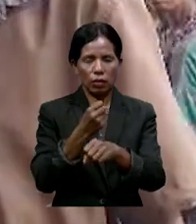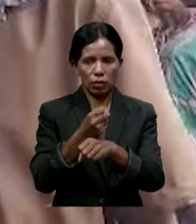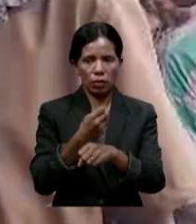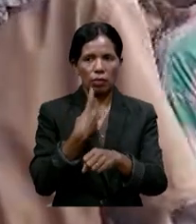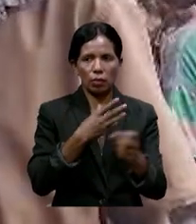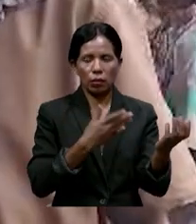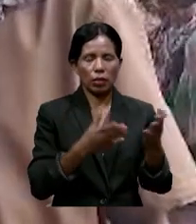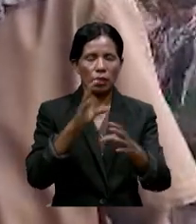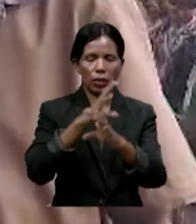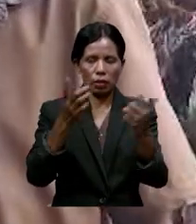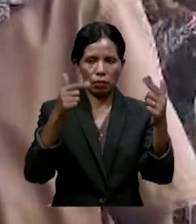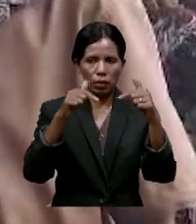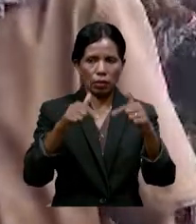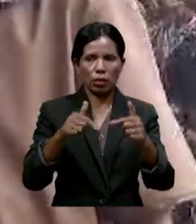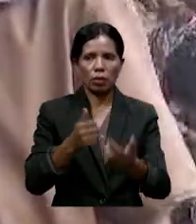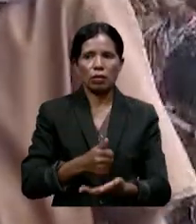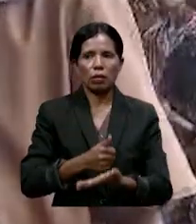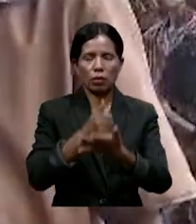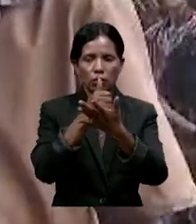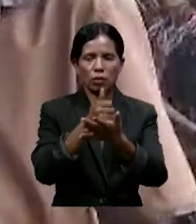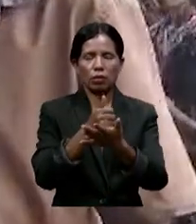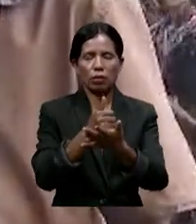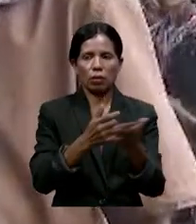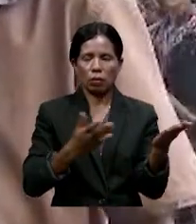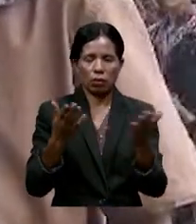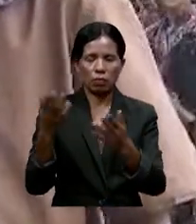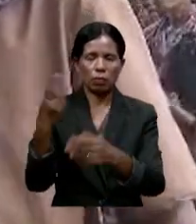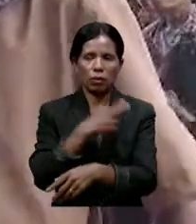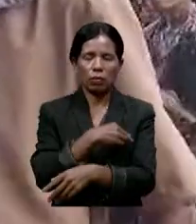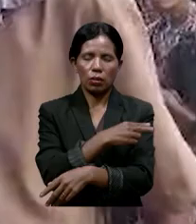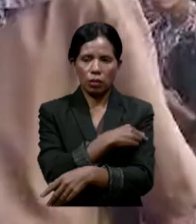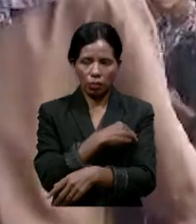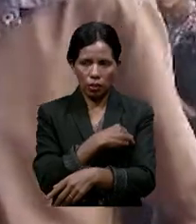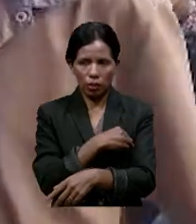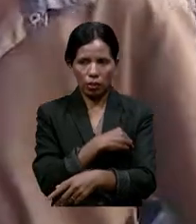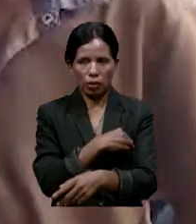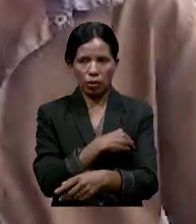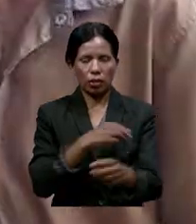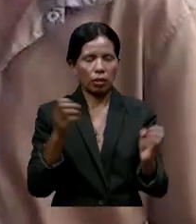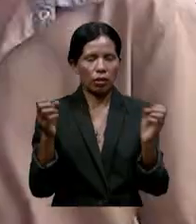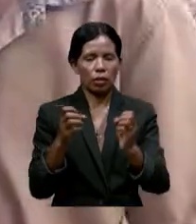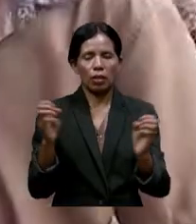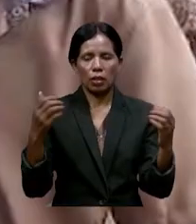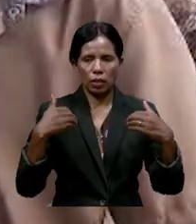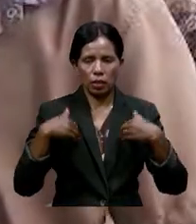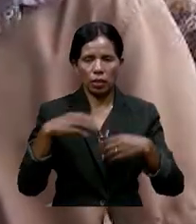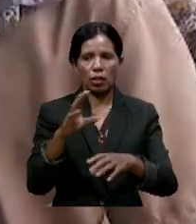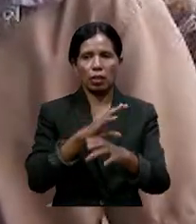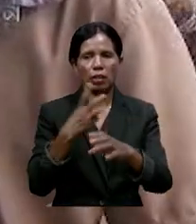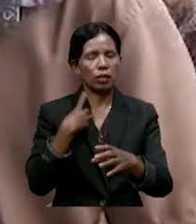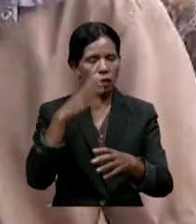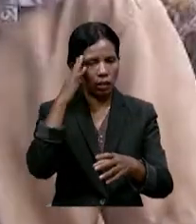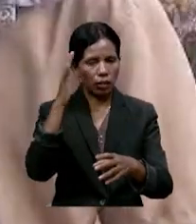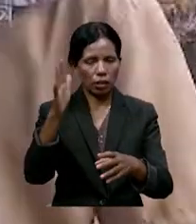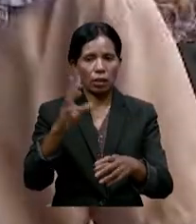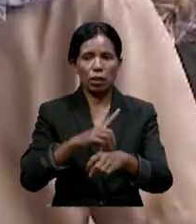se mac mai to hone mac se salva cara a to lori dire ta hospital mai ve con la la tu realidade mas desastre de la espera